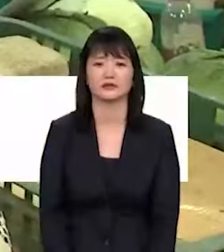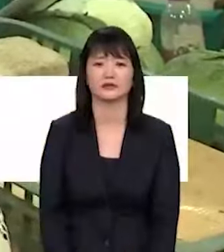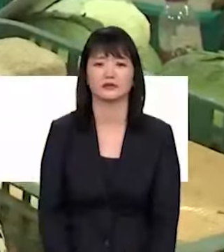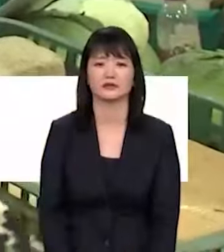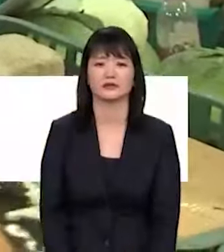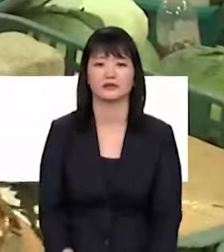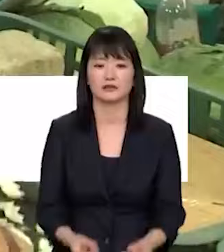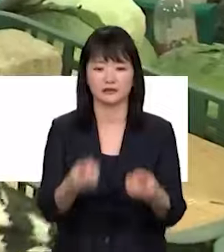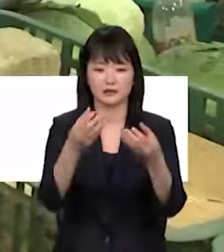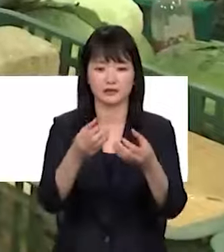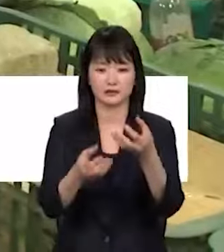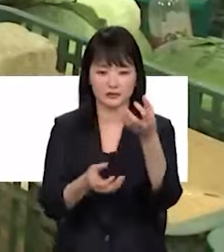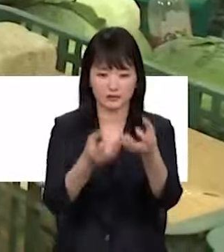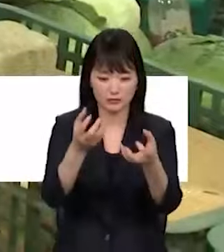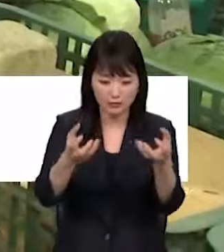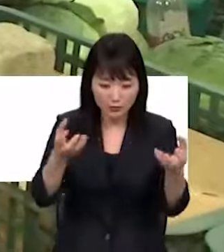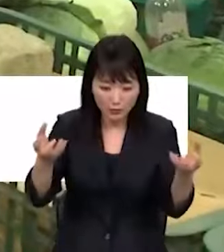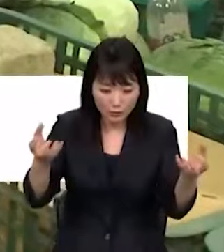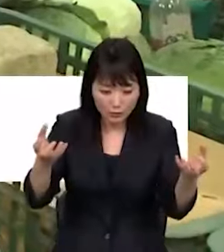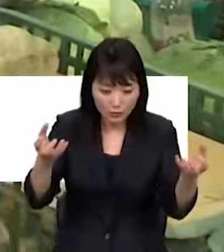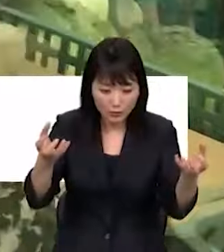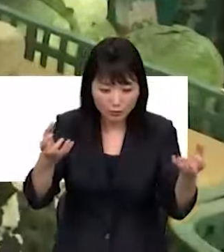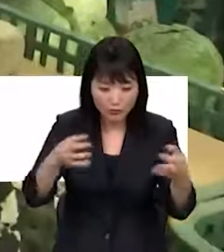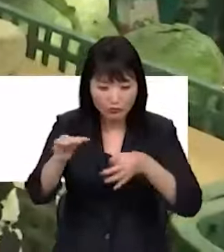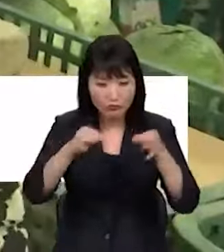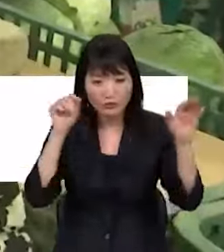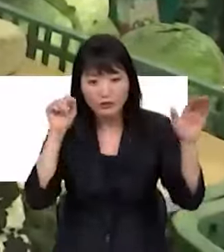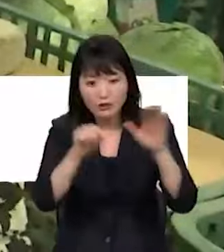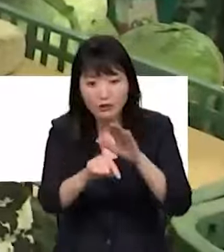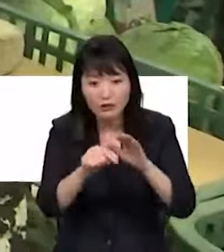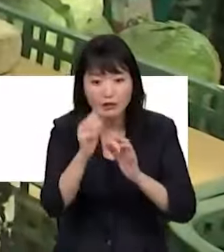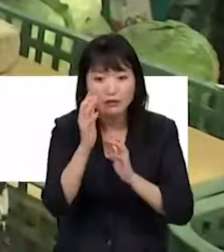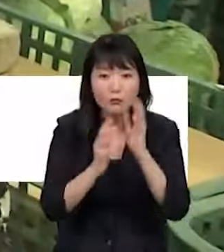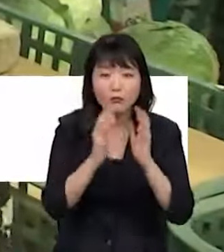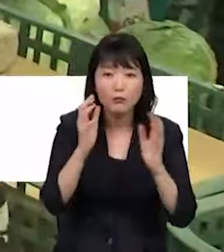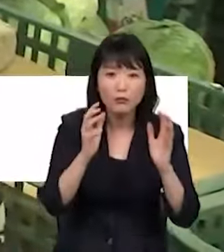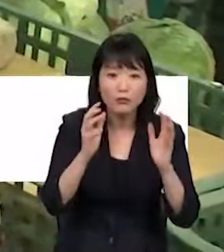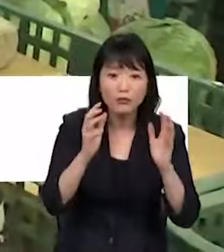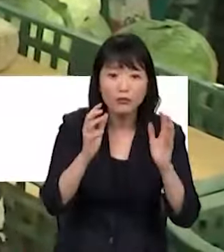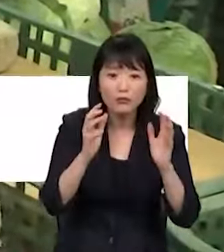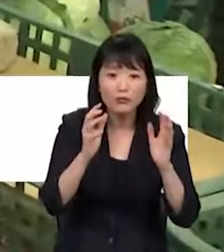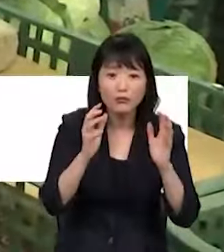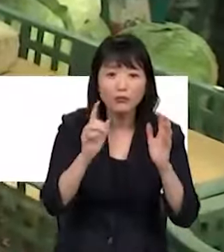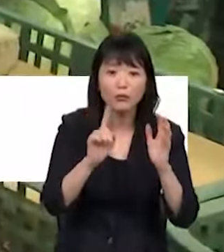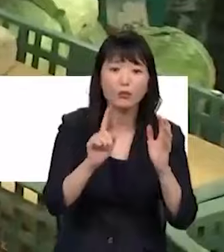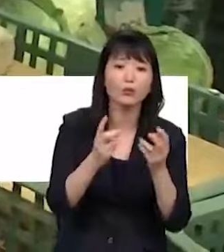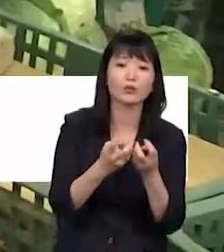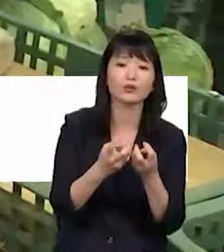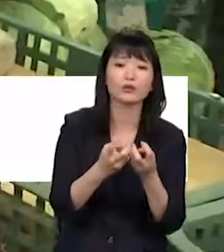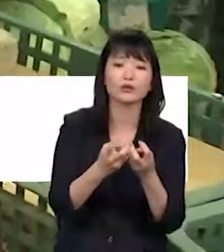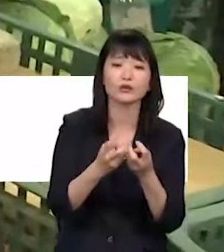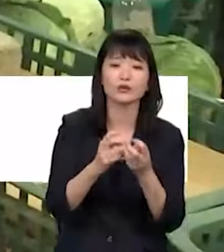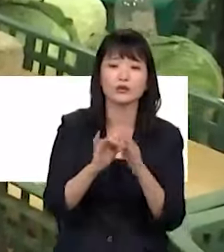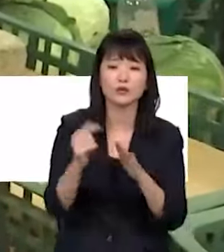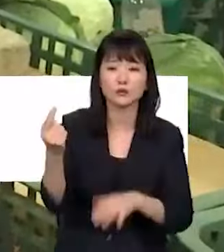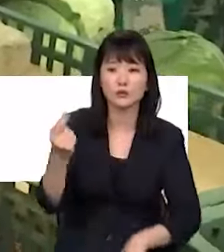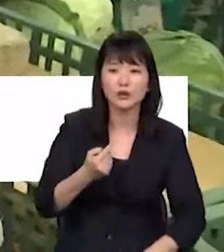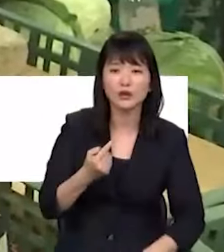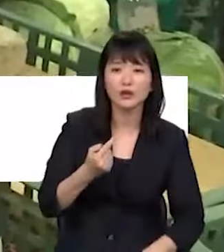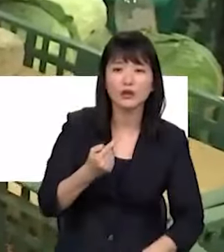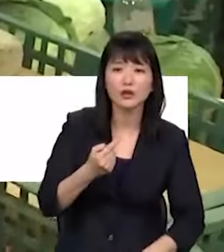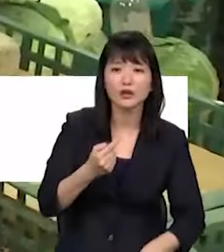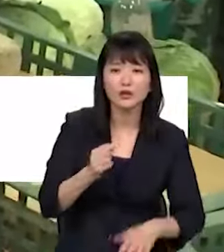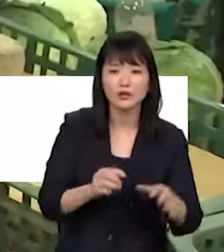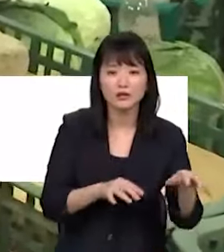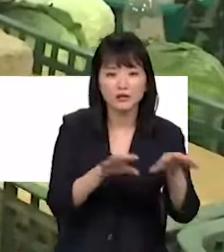상트리기에서 한번 시장을 한번 나와봤더니 배추도 또 식구들 오니까 하다못해 겉절이라도 하려고